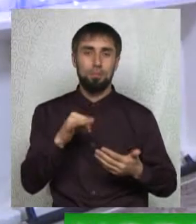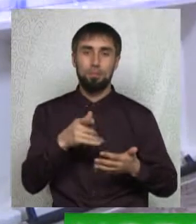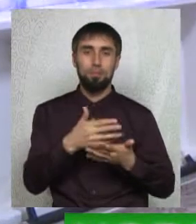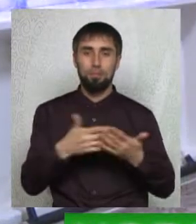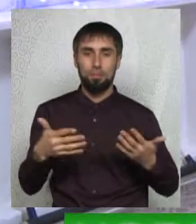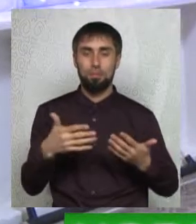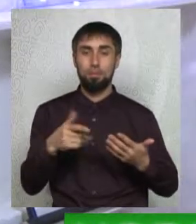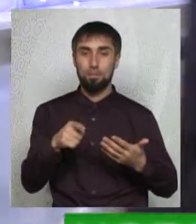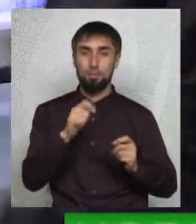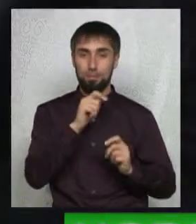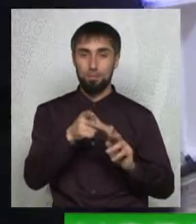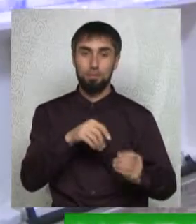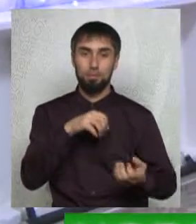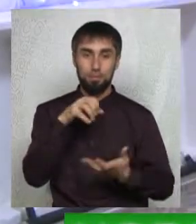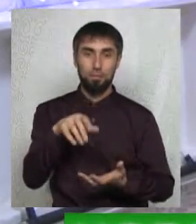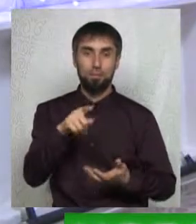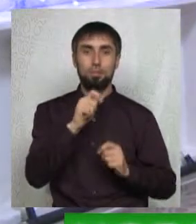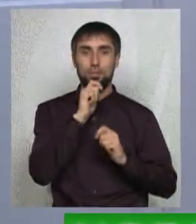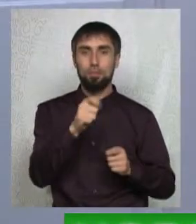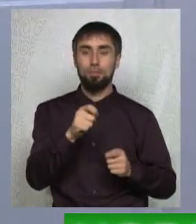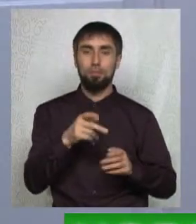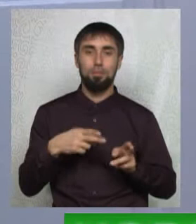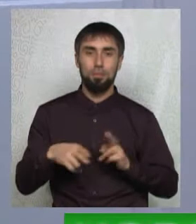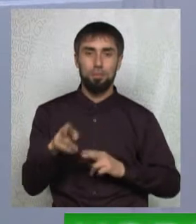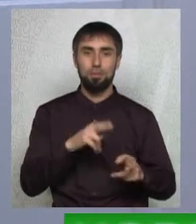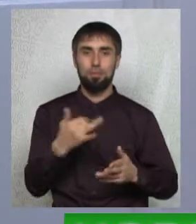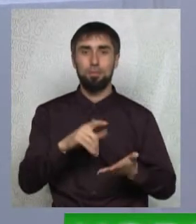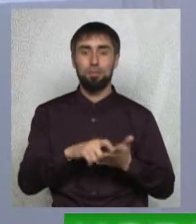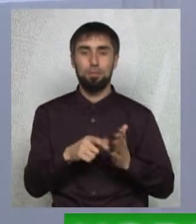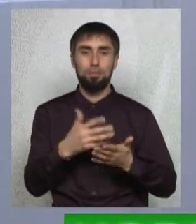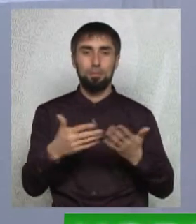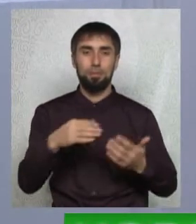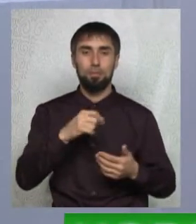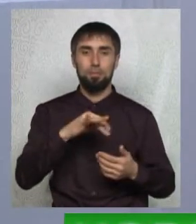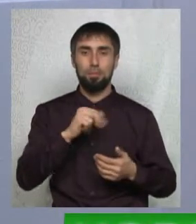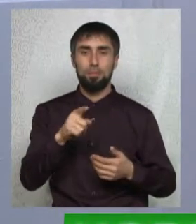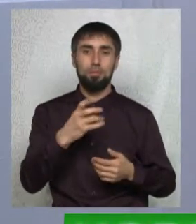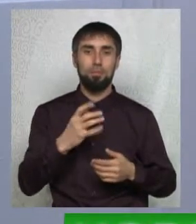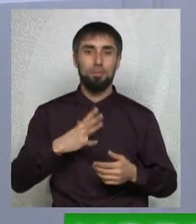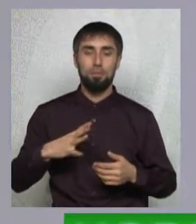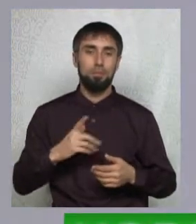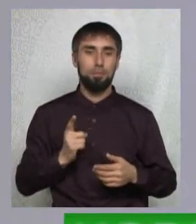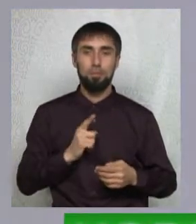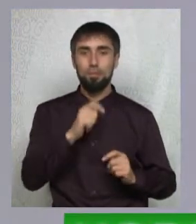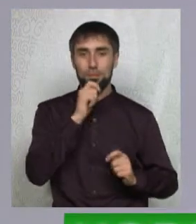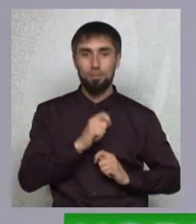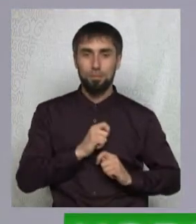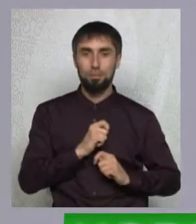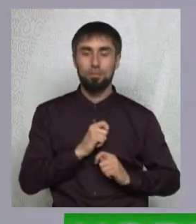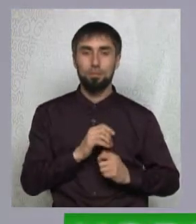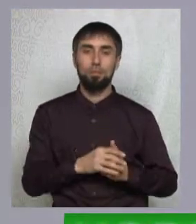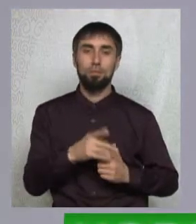другие подарки – поход на каток, в кино или новый проектор для класса. Тандила Олегова уже с нетерпением ждет презента – вырваться